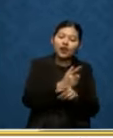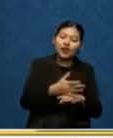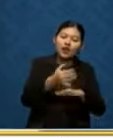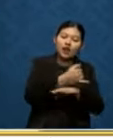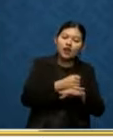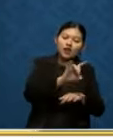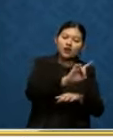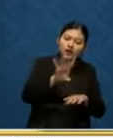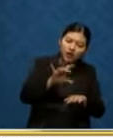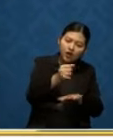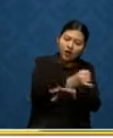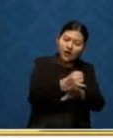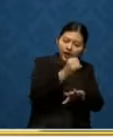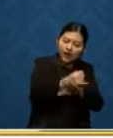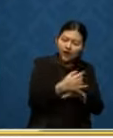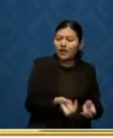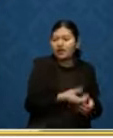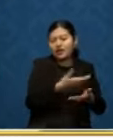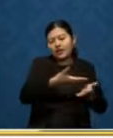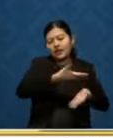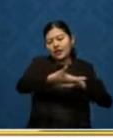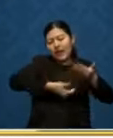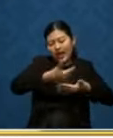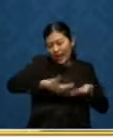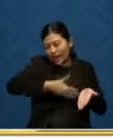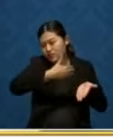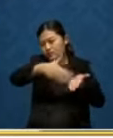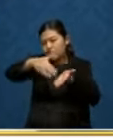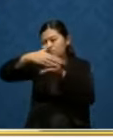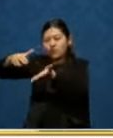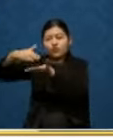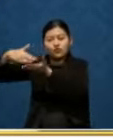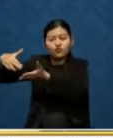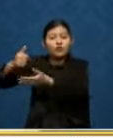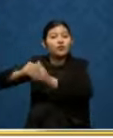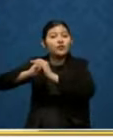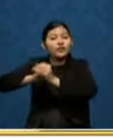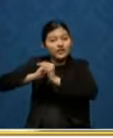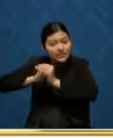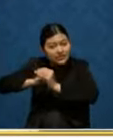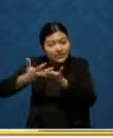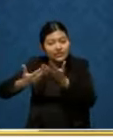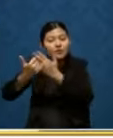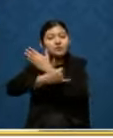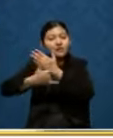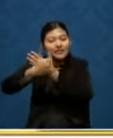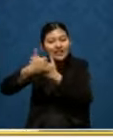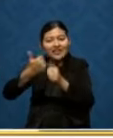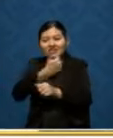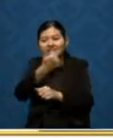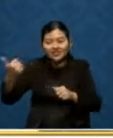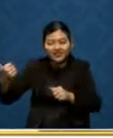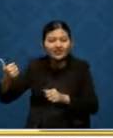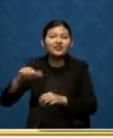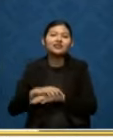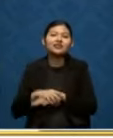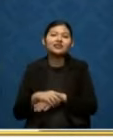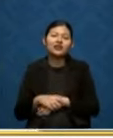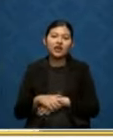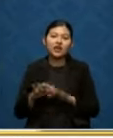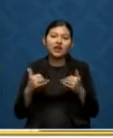20บ่อเนี่ยเพื่อที่จะส่งต่อไปยังขายประเทศอ่าประเทศจีนหรือต่างประเทศที่มาเนี่ยครับซึ่งตรงนี้นะ